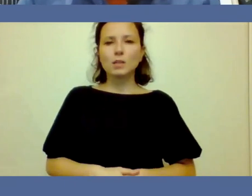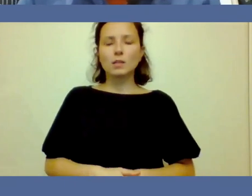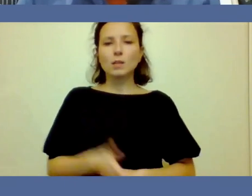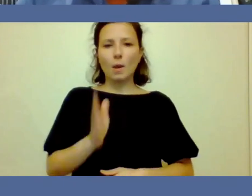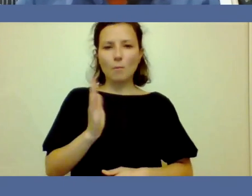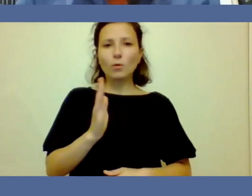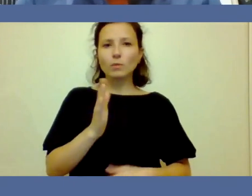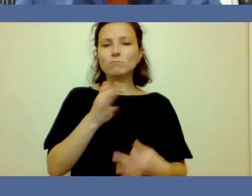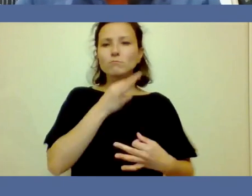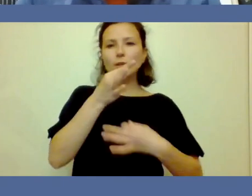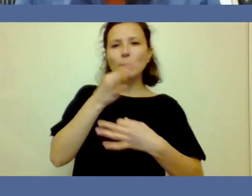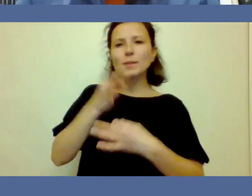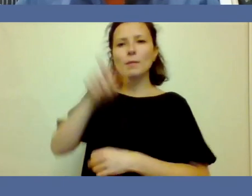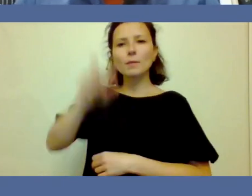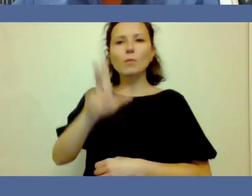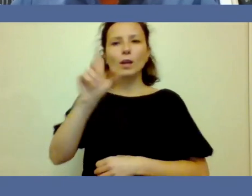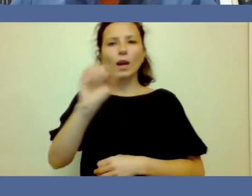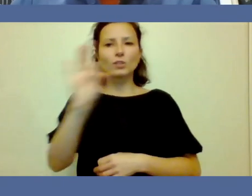sobie je zadać pani Katarzynie